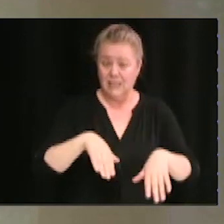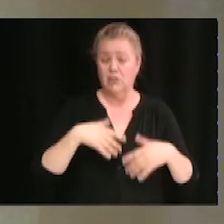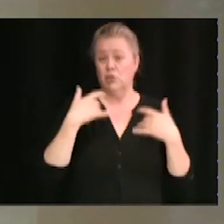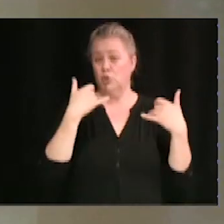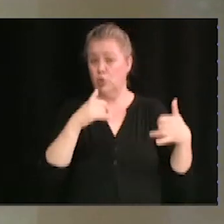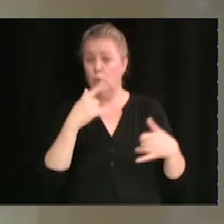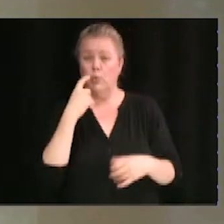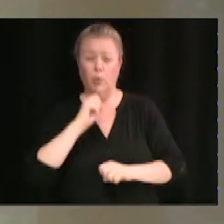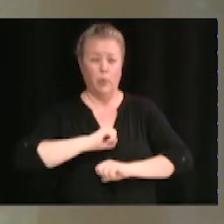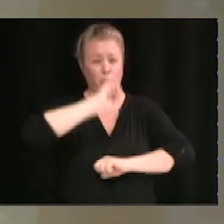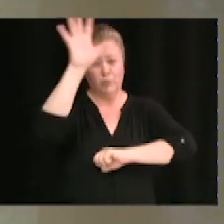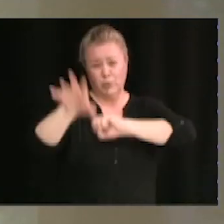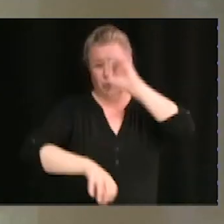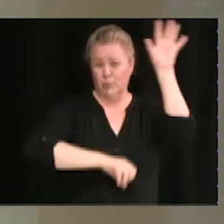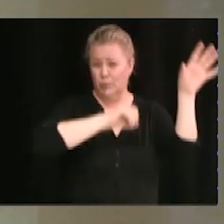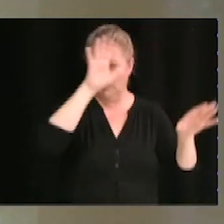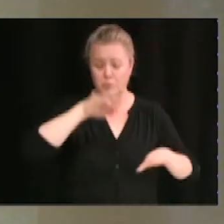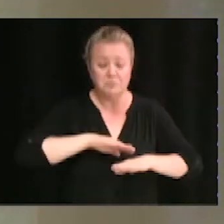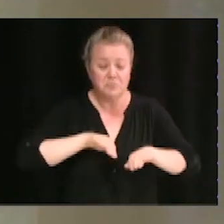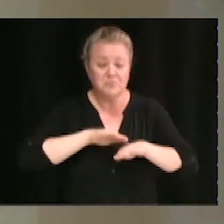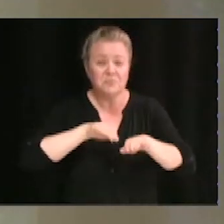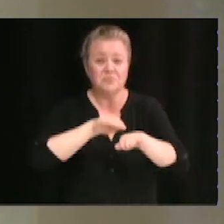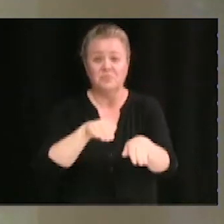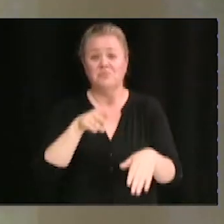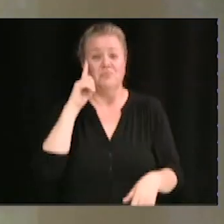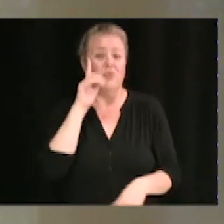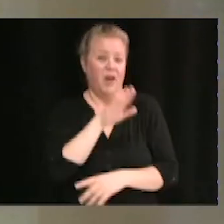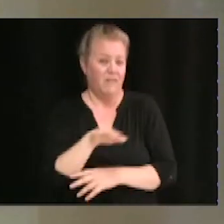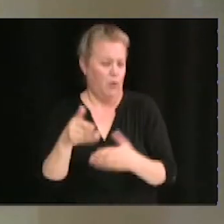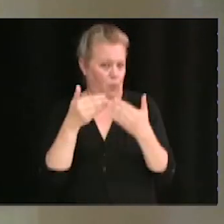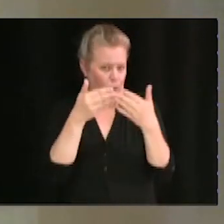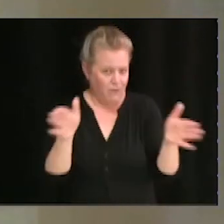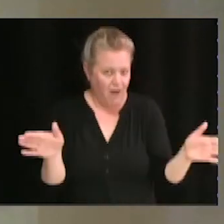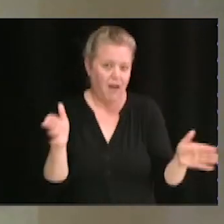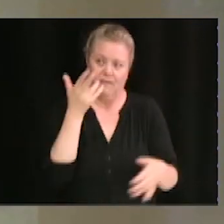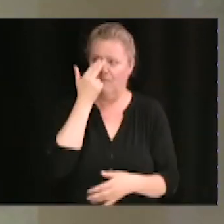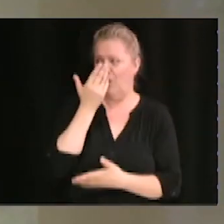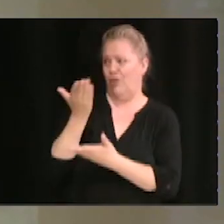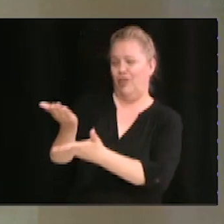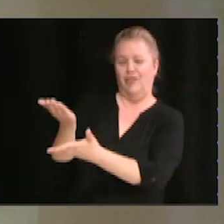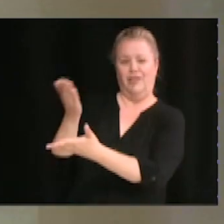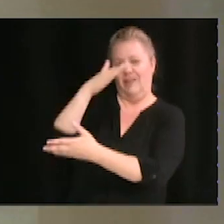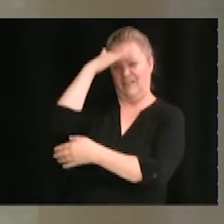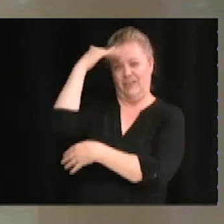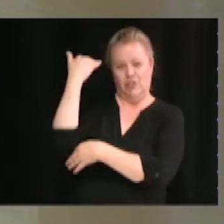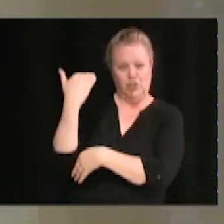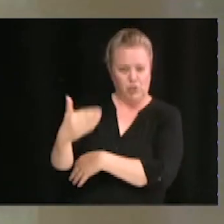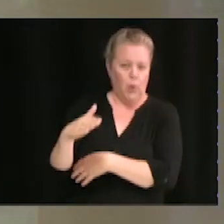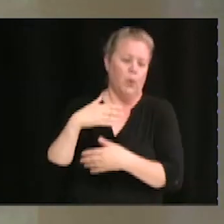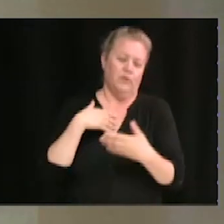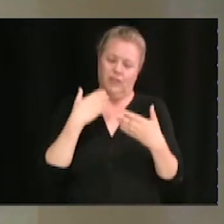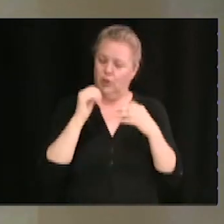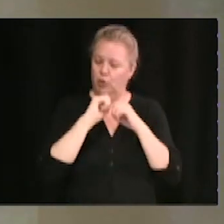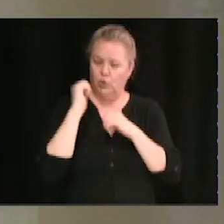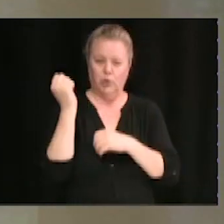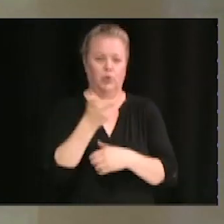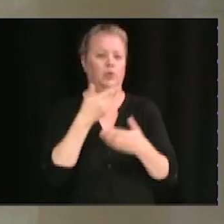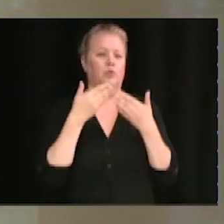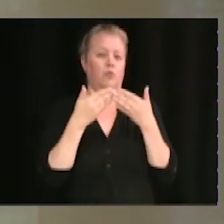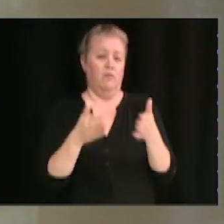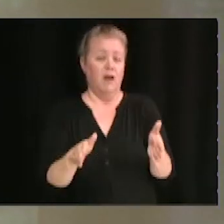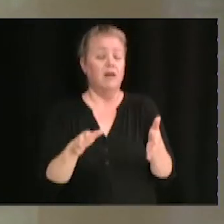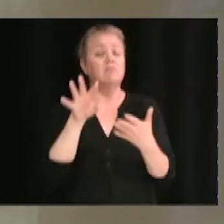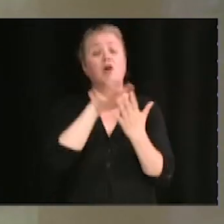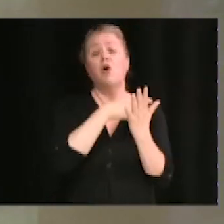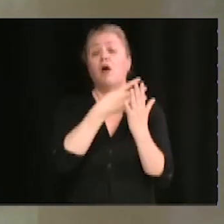C'est le fun d'en parler quand il fait beau et chaud. Les piscines municipales, les jeux d'eau, tout ça est ouvert maintenant pour la saison estivale. Les horaires sont